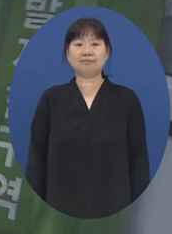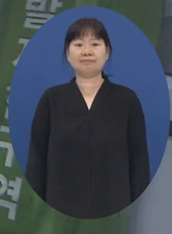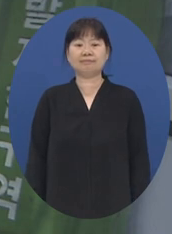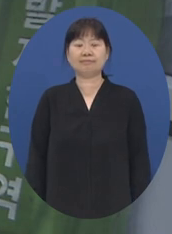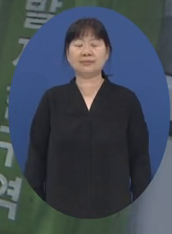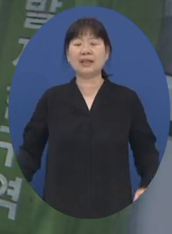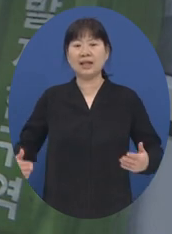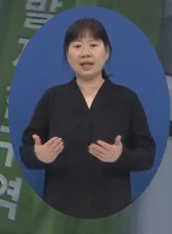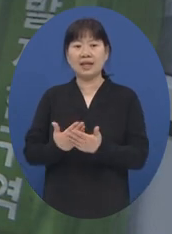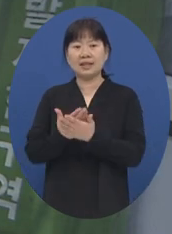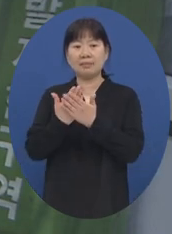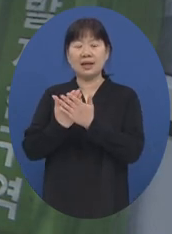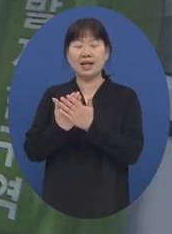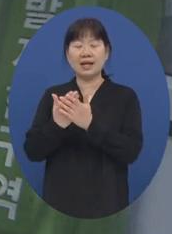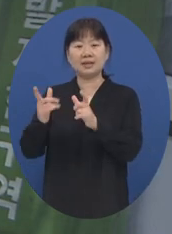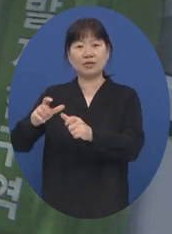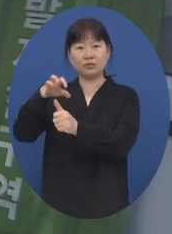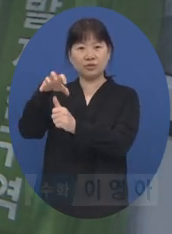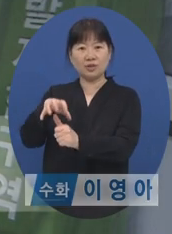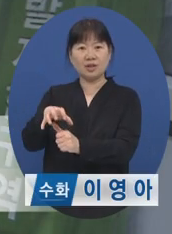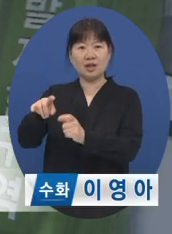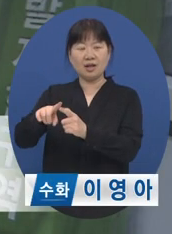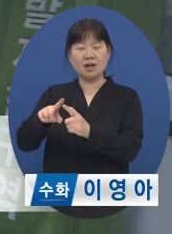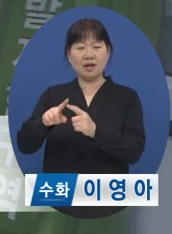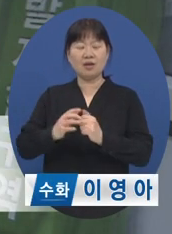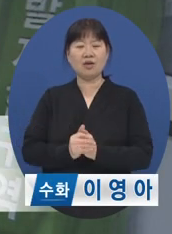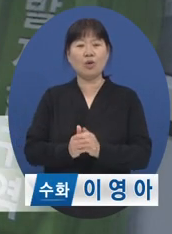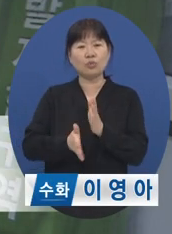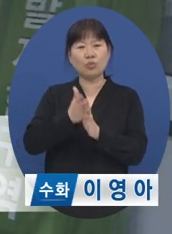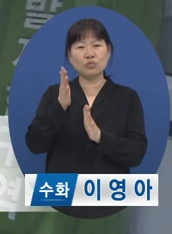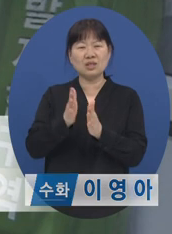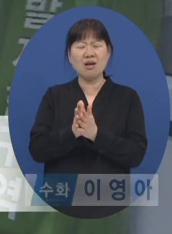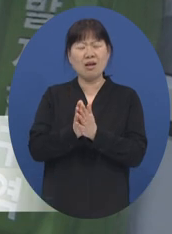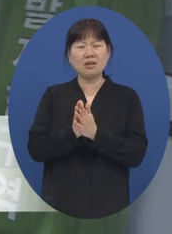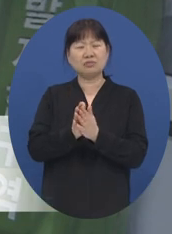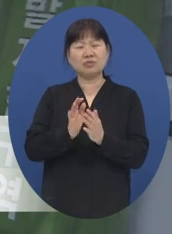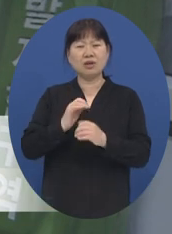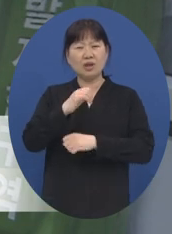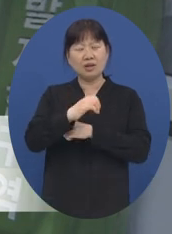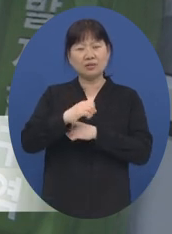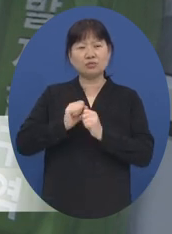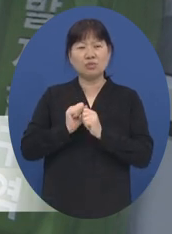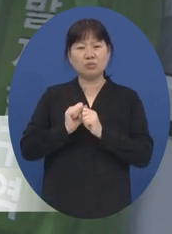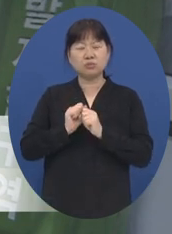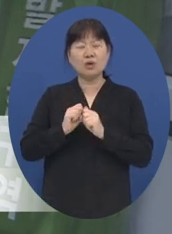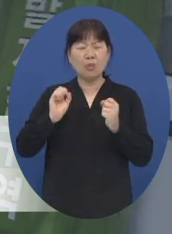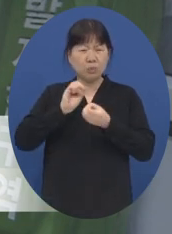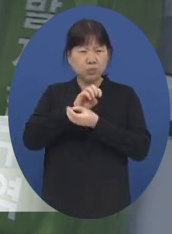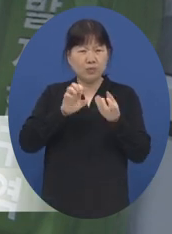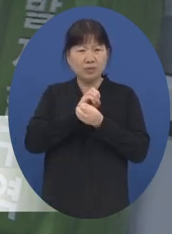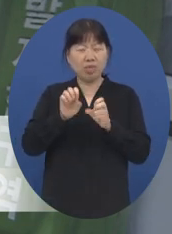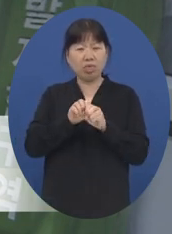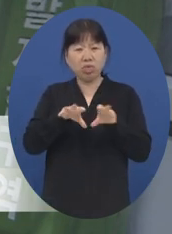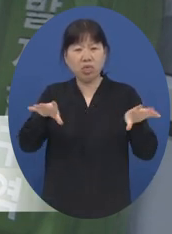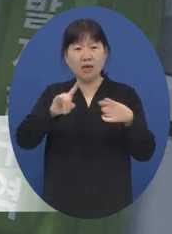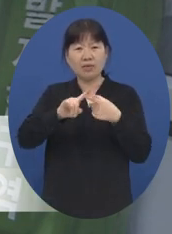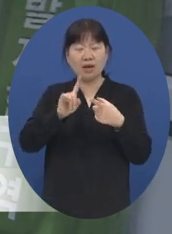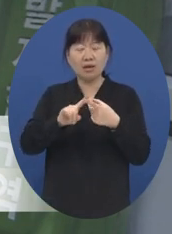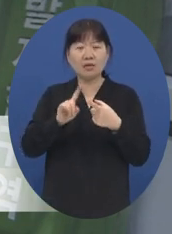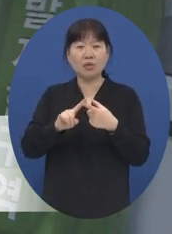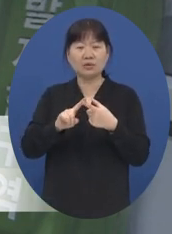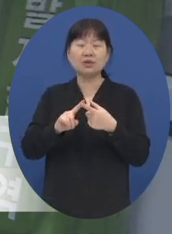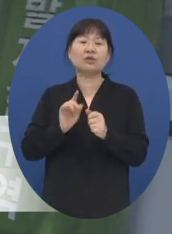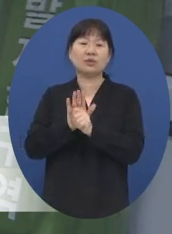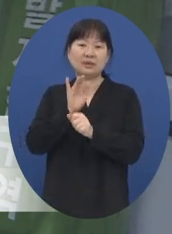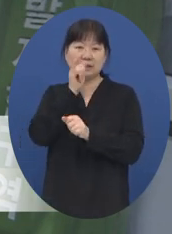개발제한구역 제도 가 도시의 무질서한 확산을 막는 데는 도움이 되지만 각종 규제 탓에 주민들은 불편을 겪고 있는데요